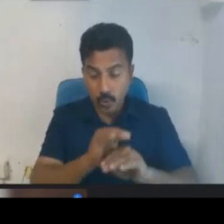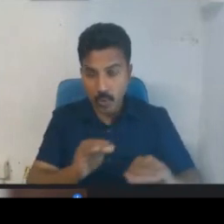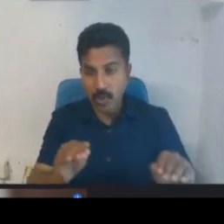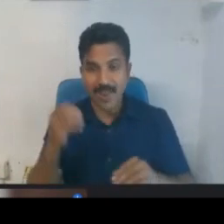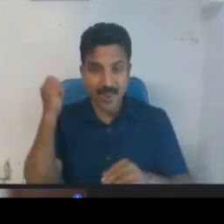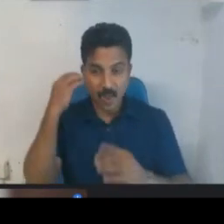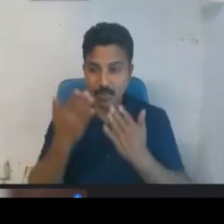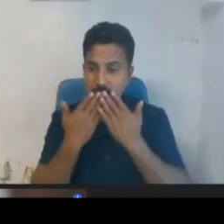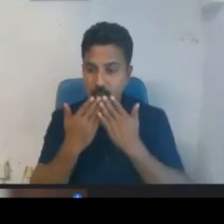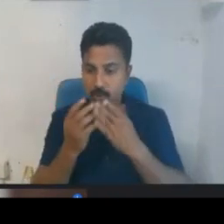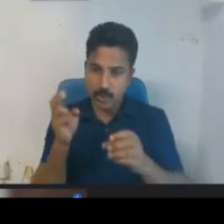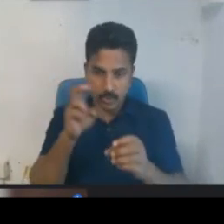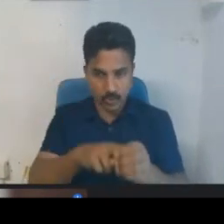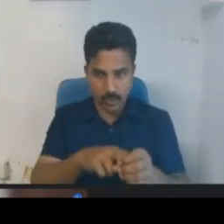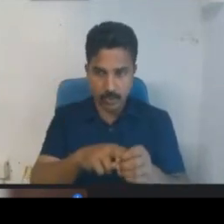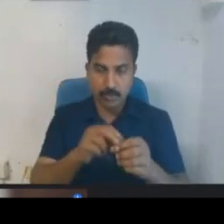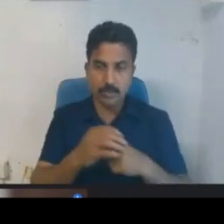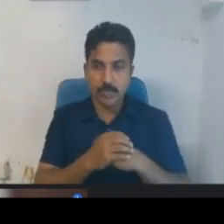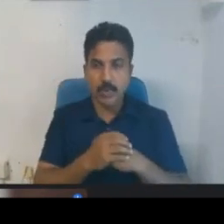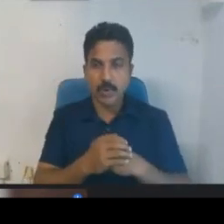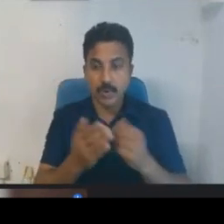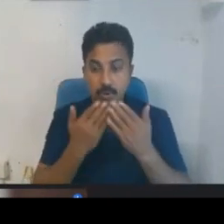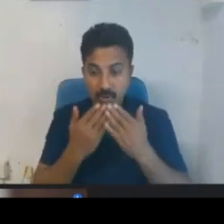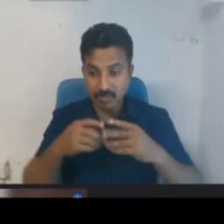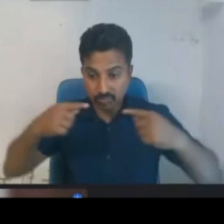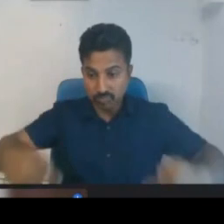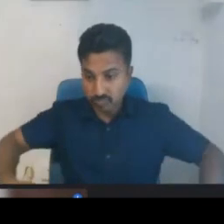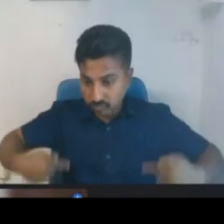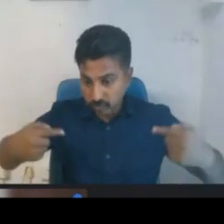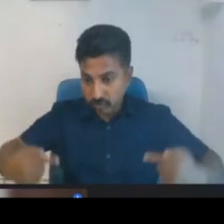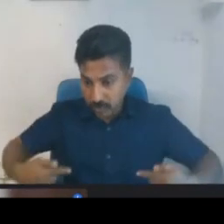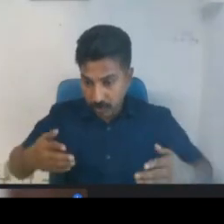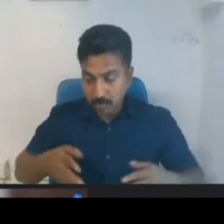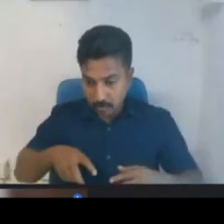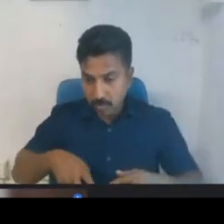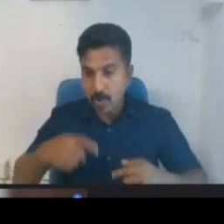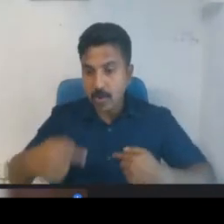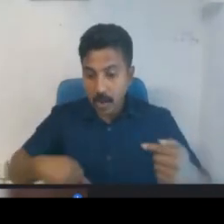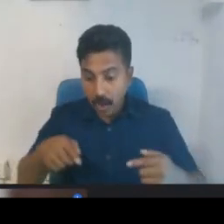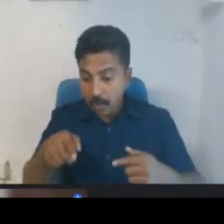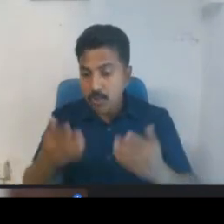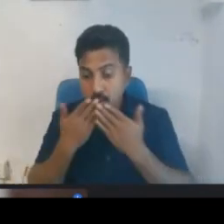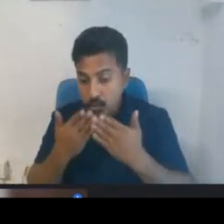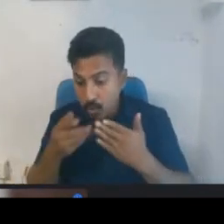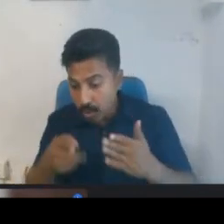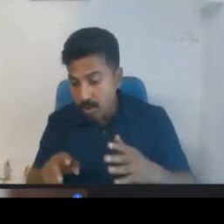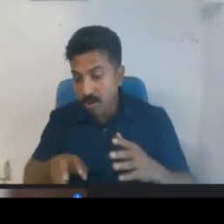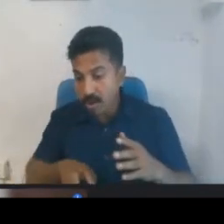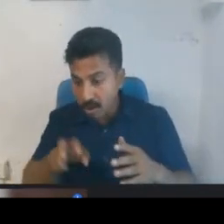കുട്ടിയെ ഒരു നോർമൽ സ്കൂളിലാണ് ചേർക്കുന്നത് എങ്കിൽ ഇപ്പം കുട്ടി വീൽചെയറിൽ പോകുന്ന ഒരു കുട്ടിയാണെന്നുണ്ടെങ്കിൽ കുട്ടിക്ക് വേണ്ട സൗകര്യങ്ങളില്ല,